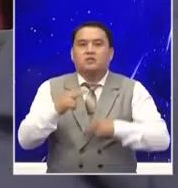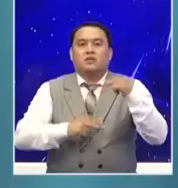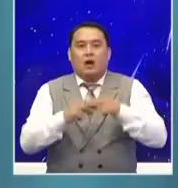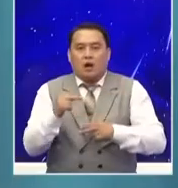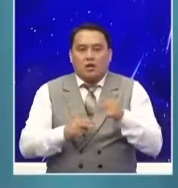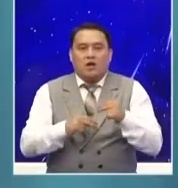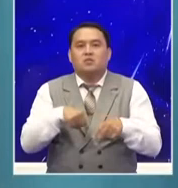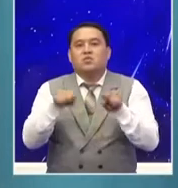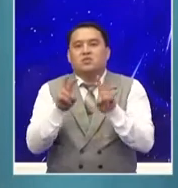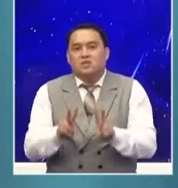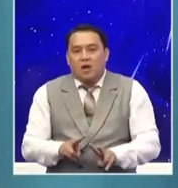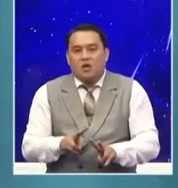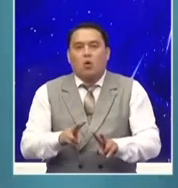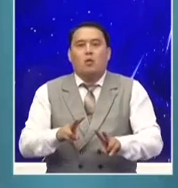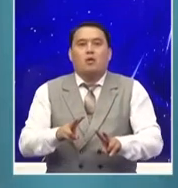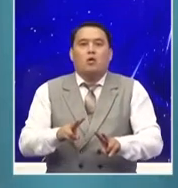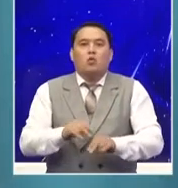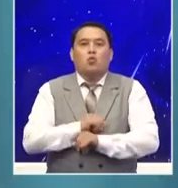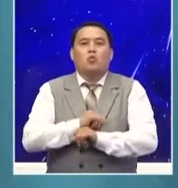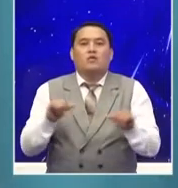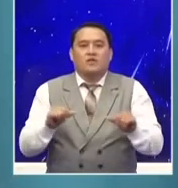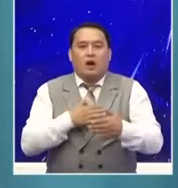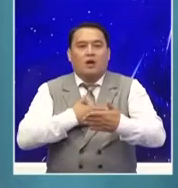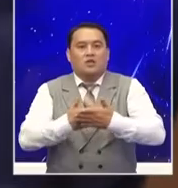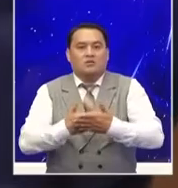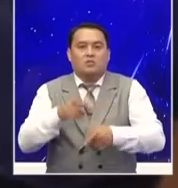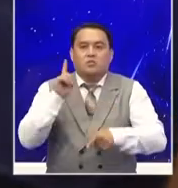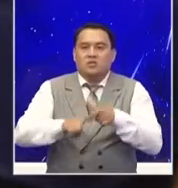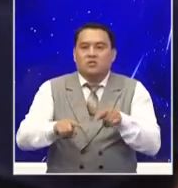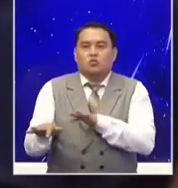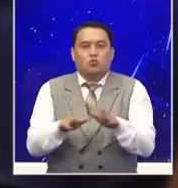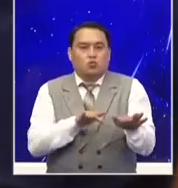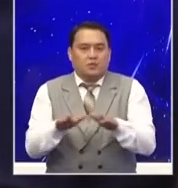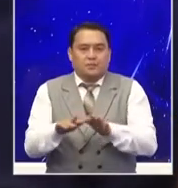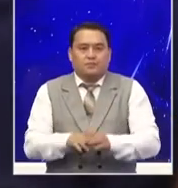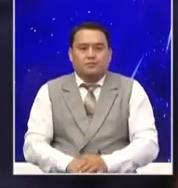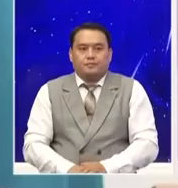строительство, как говорят специалисты, значительно поднимет уровень оперативности экстренных служб.